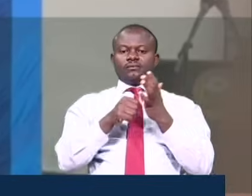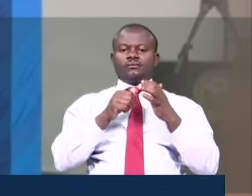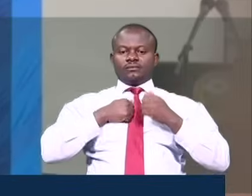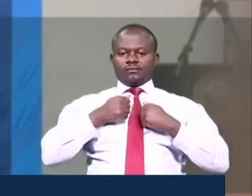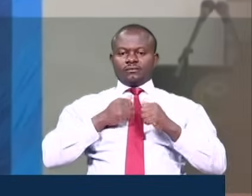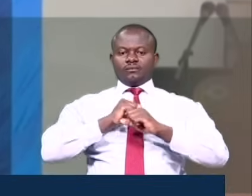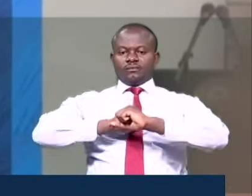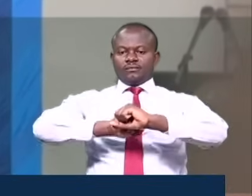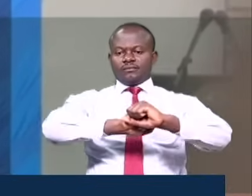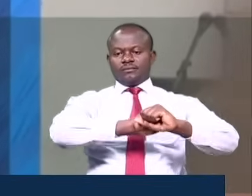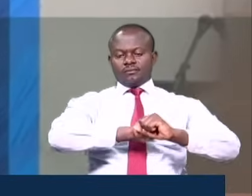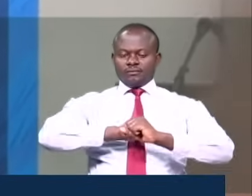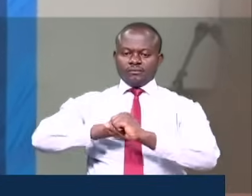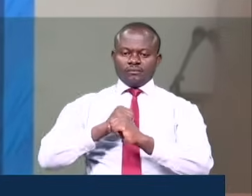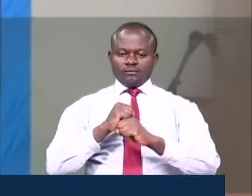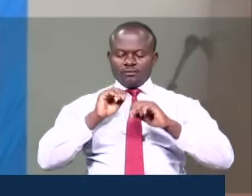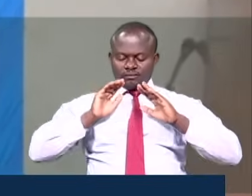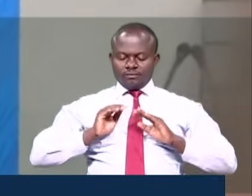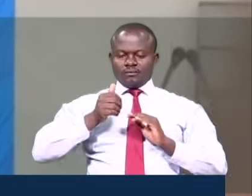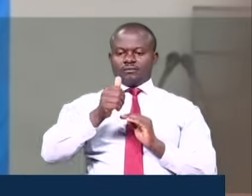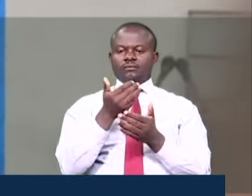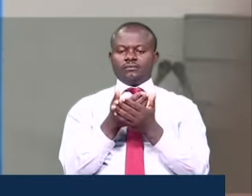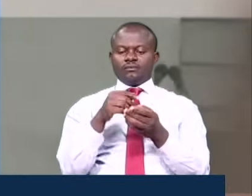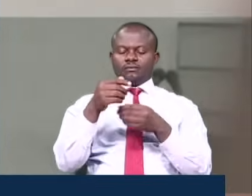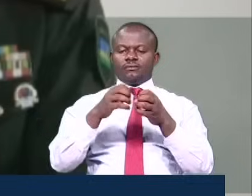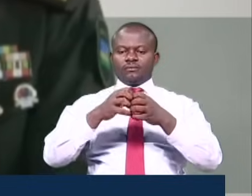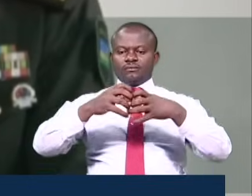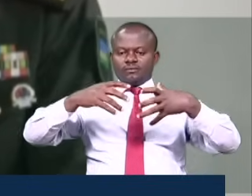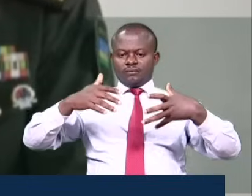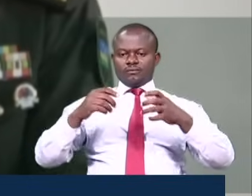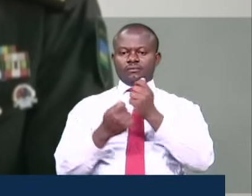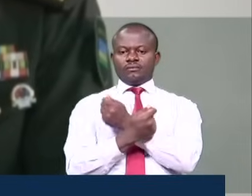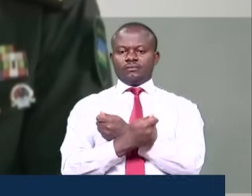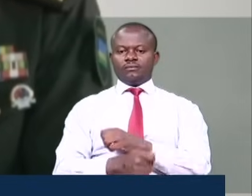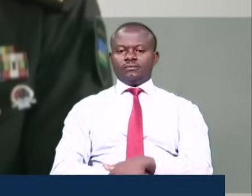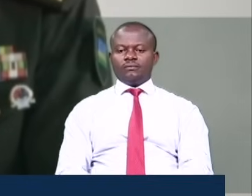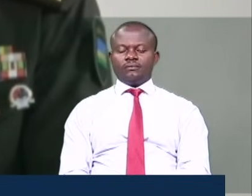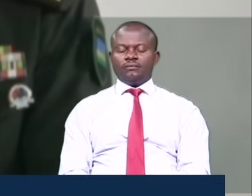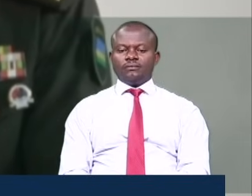kurinda ubusugire bwarwo yabasabye gukomeza kuba umusemburo w'impinduka